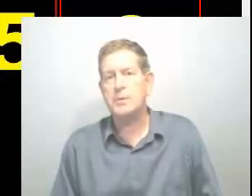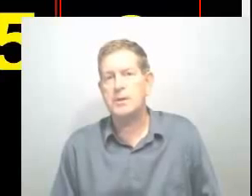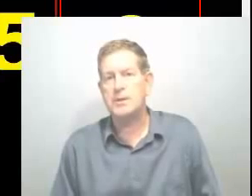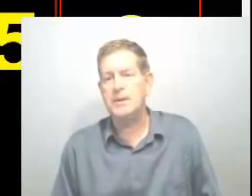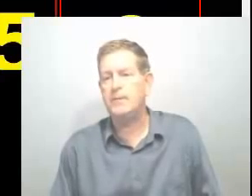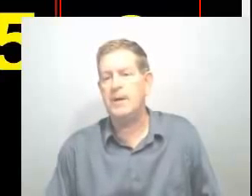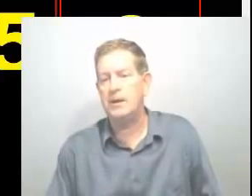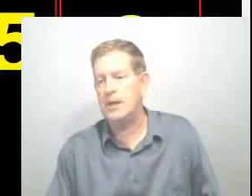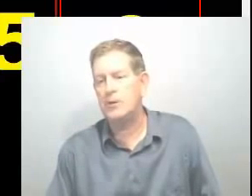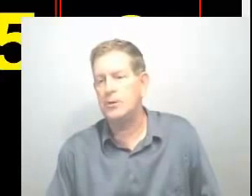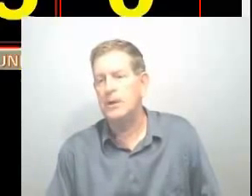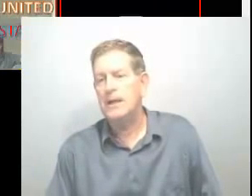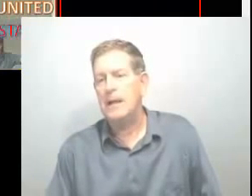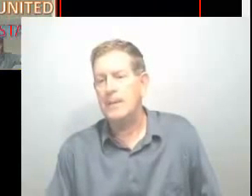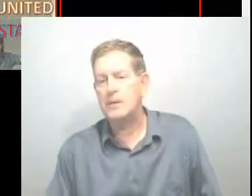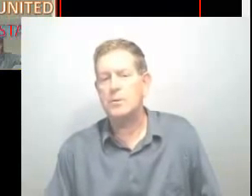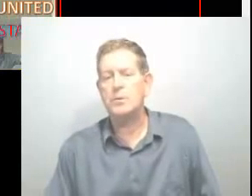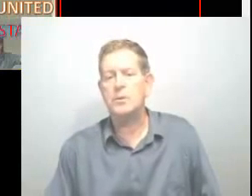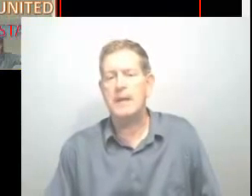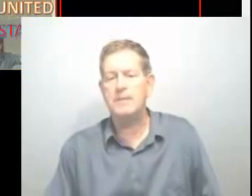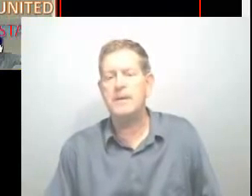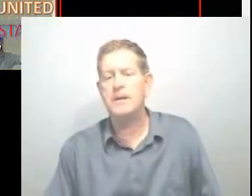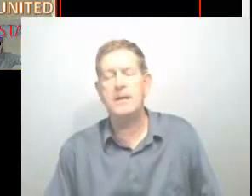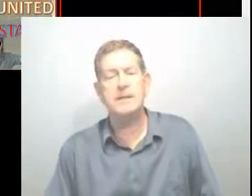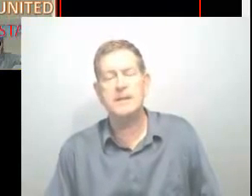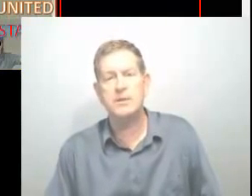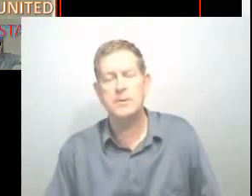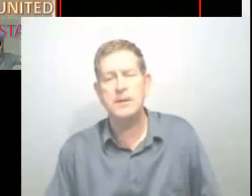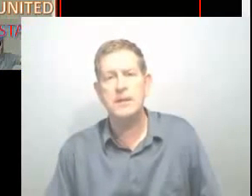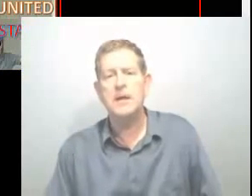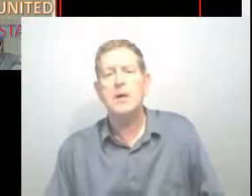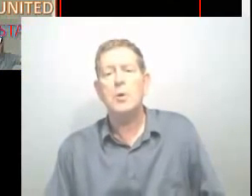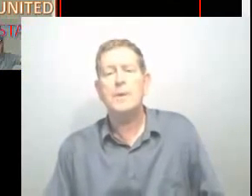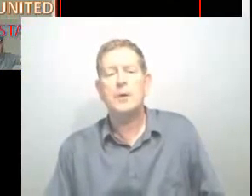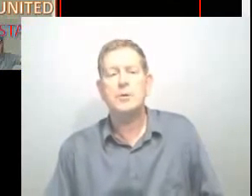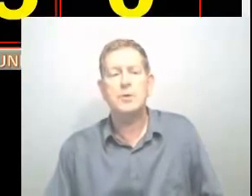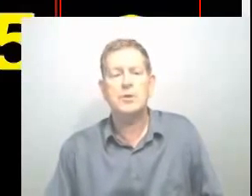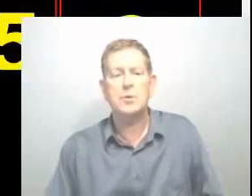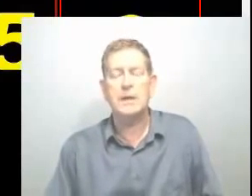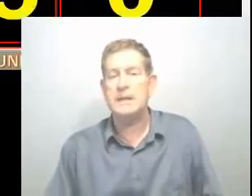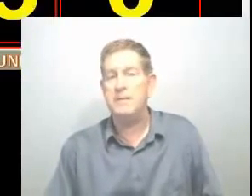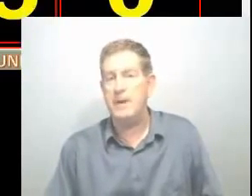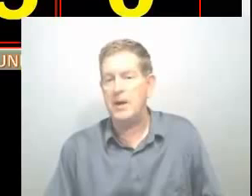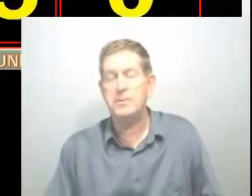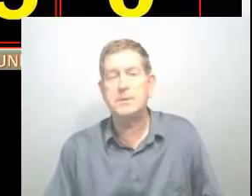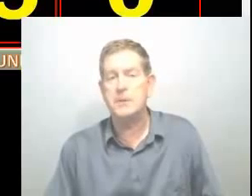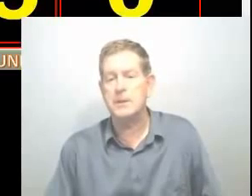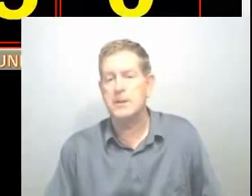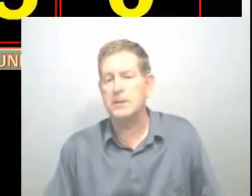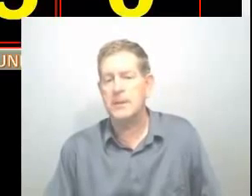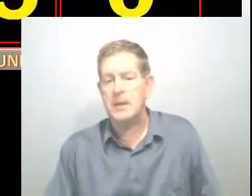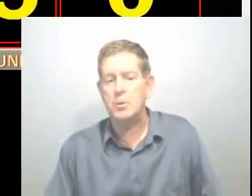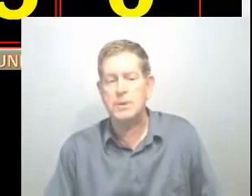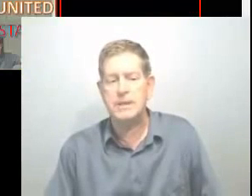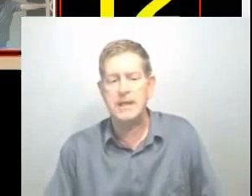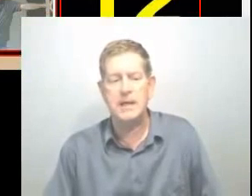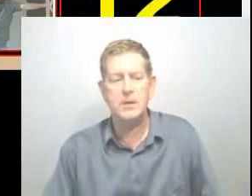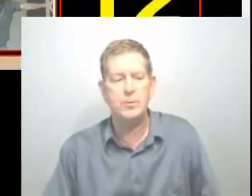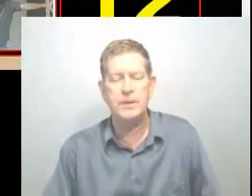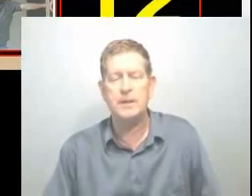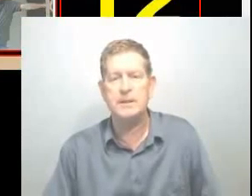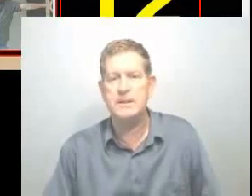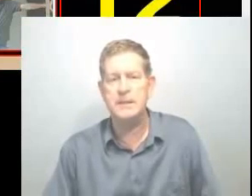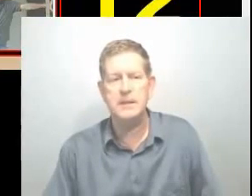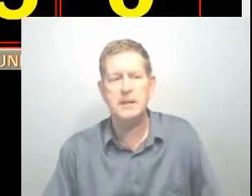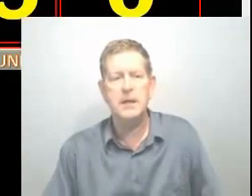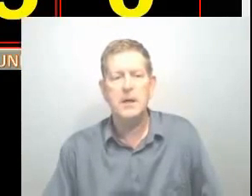des substantifs tels que la maison, la ville, les États-Unis, ou bien que ce soit des verbes comme écouter,